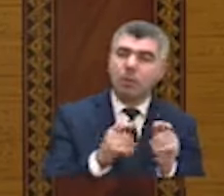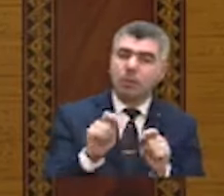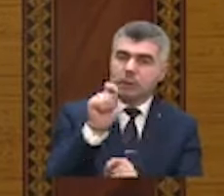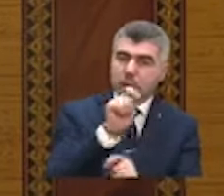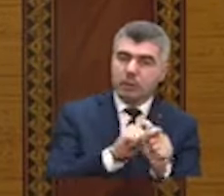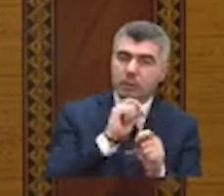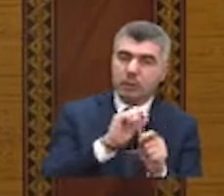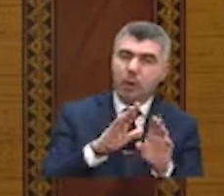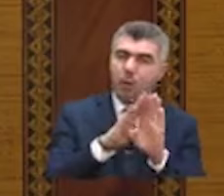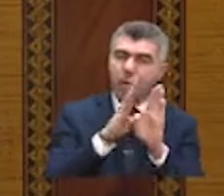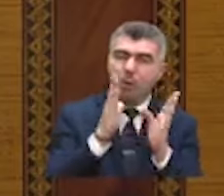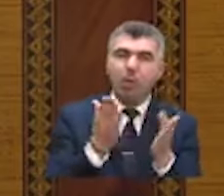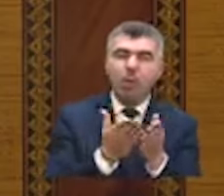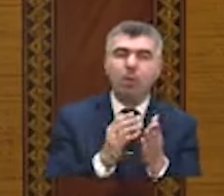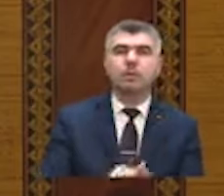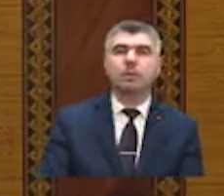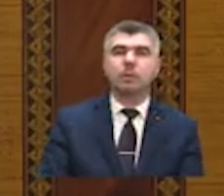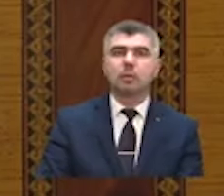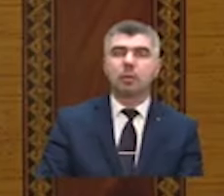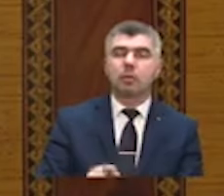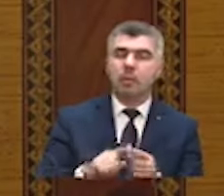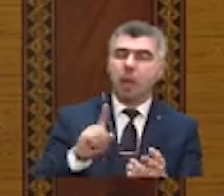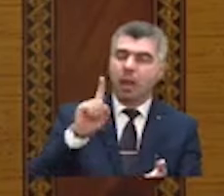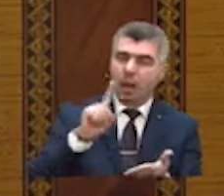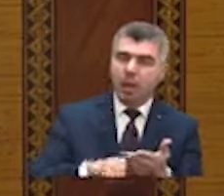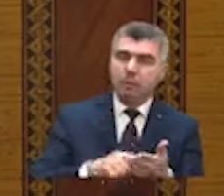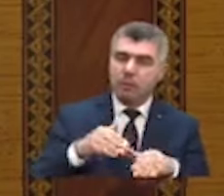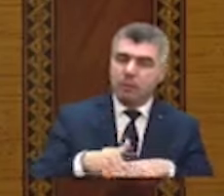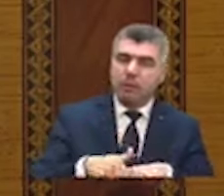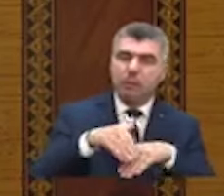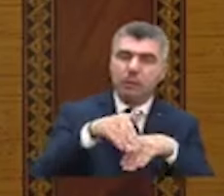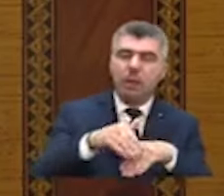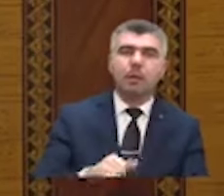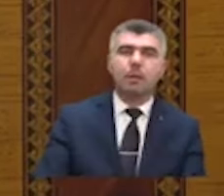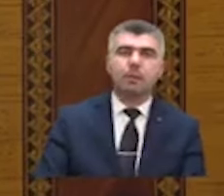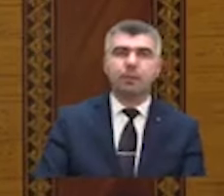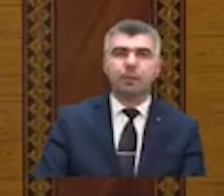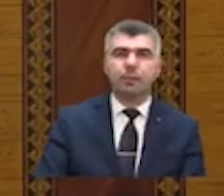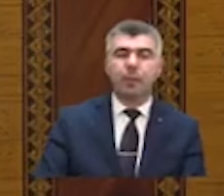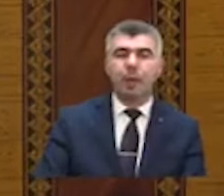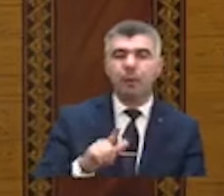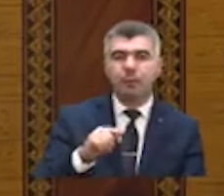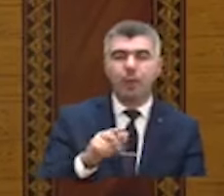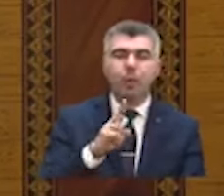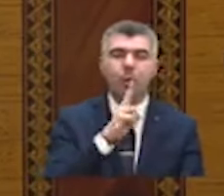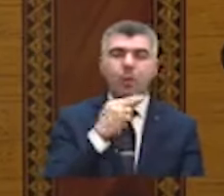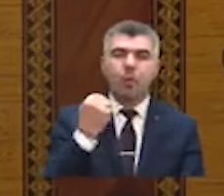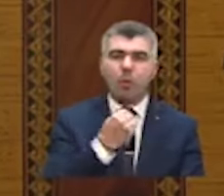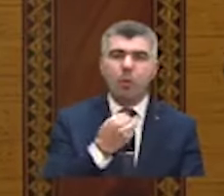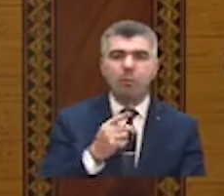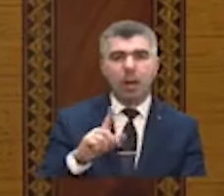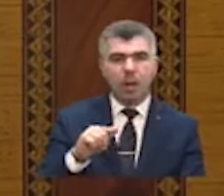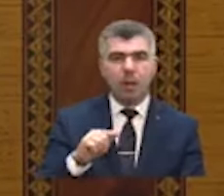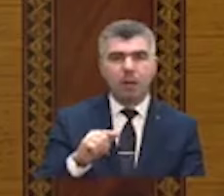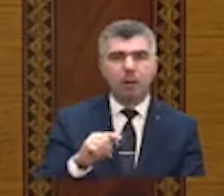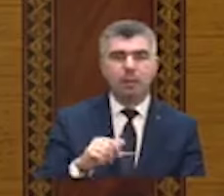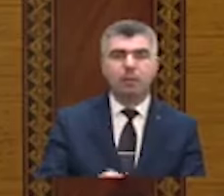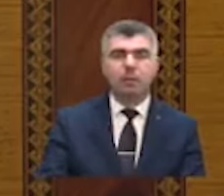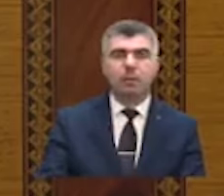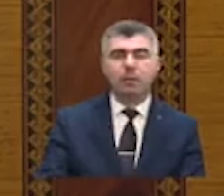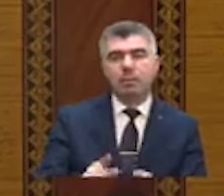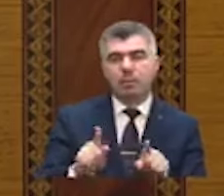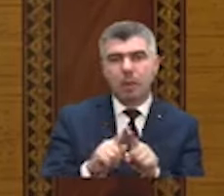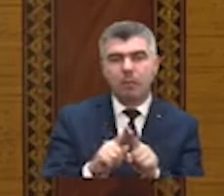فهذا الشي كله يعني هو مطبق ونحن نسيه الى الامام احنا عند احنا حكومه عندها الشجاعه انا كان يمكن